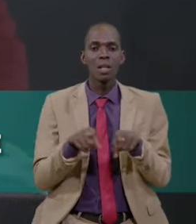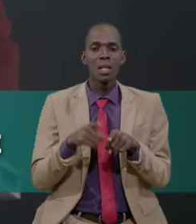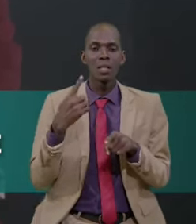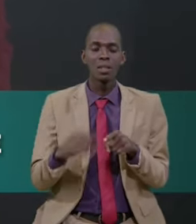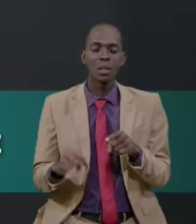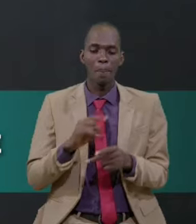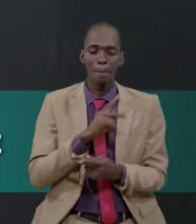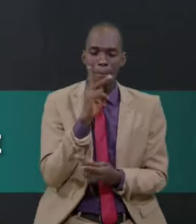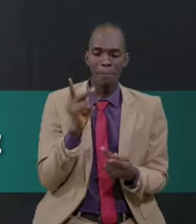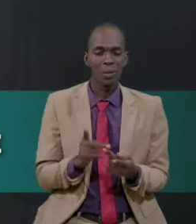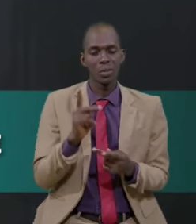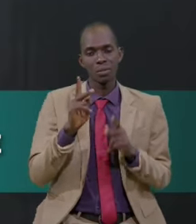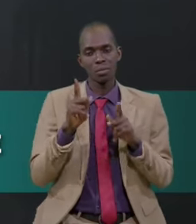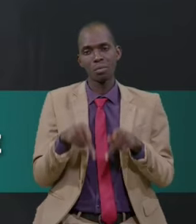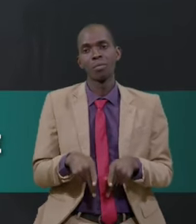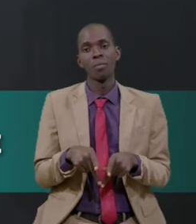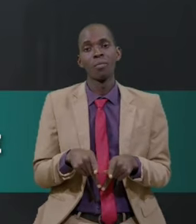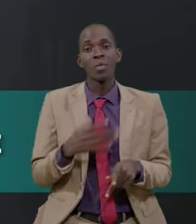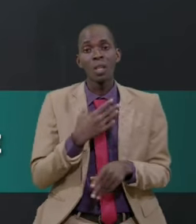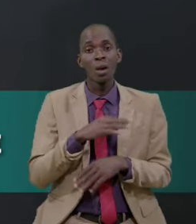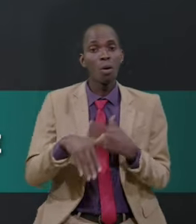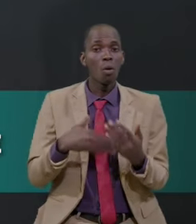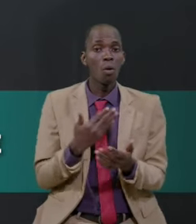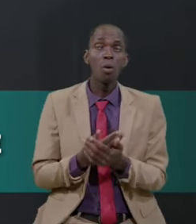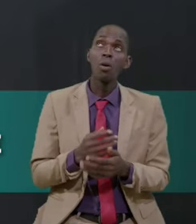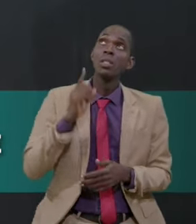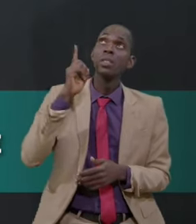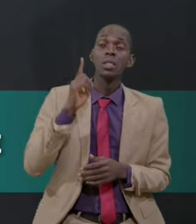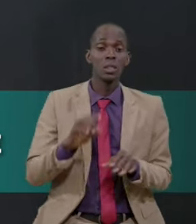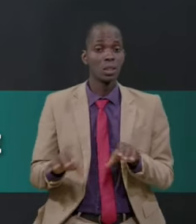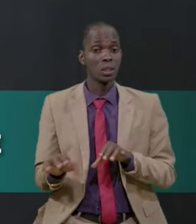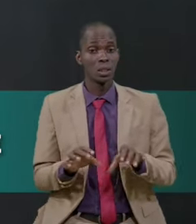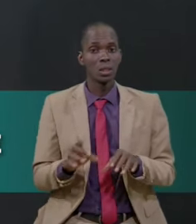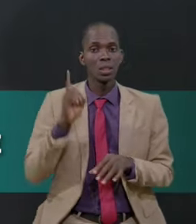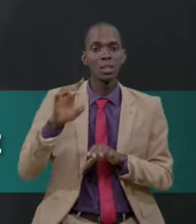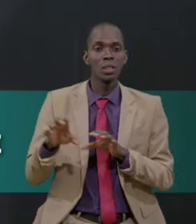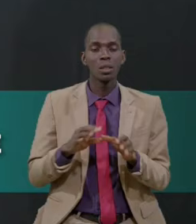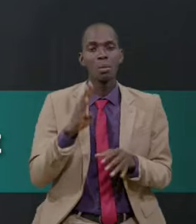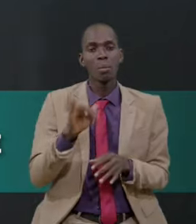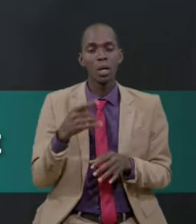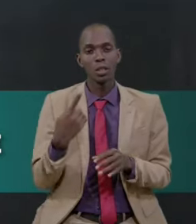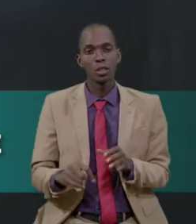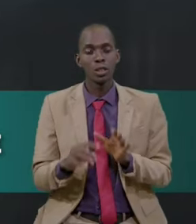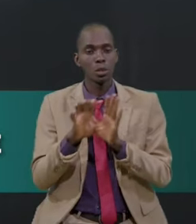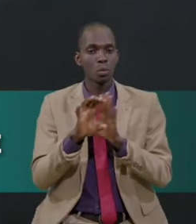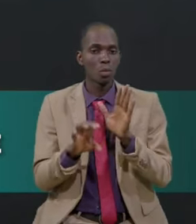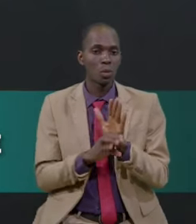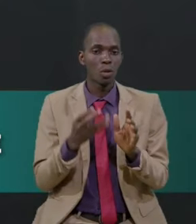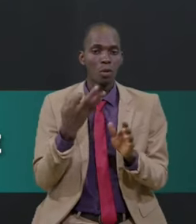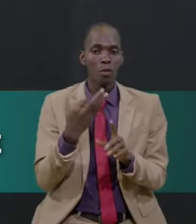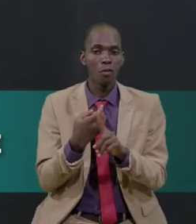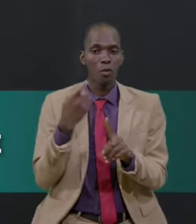parfait. Tout ce qu'il a fait, il a fait selon les commandements du Père,